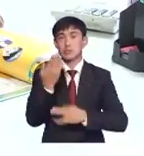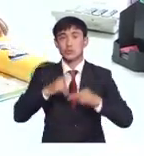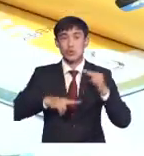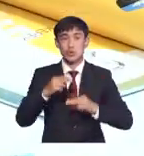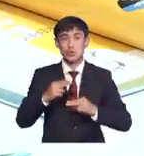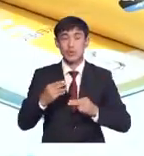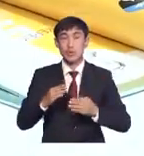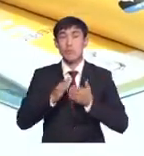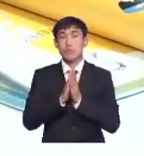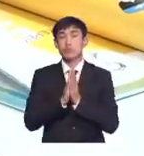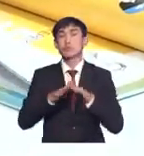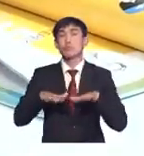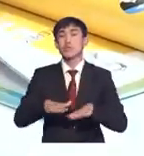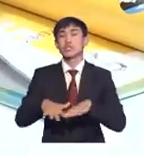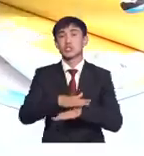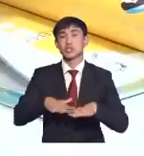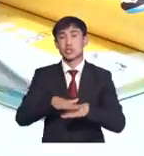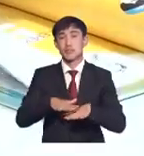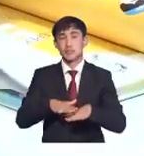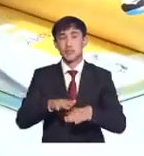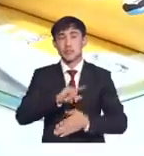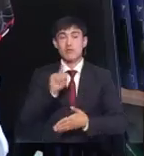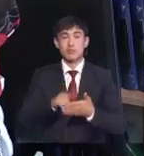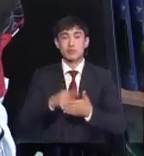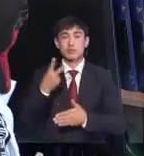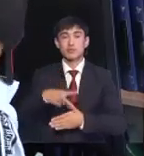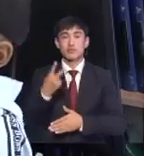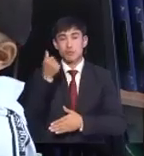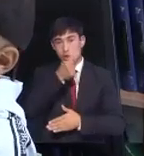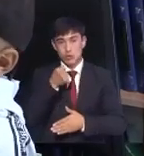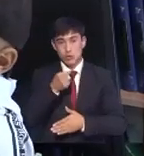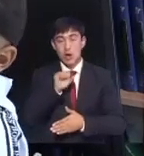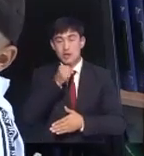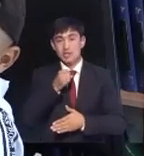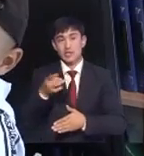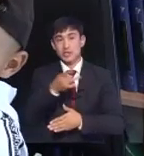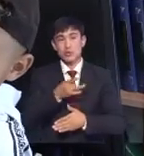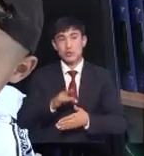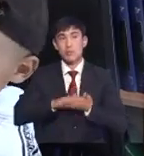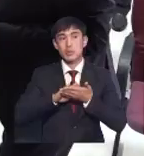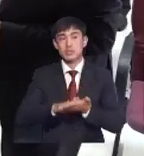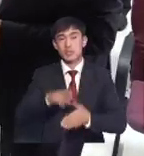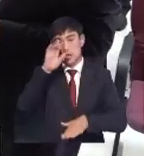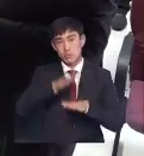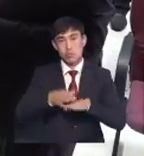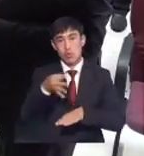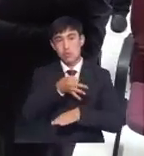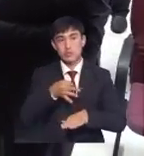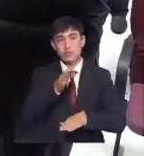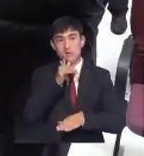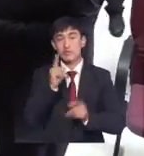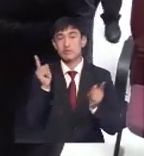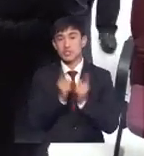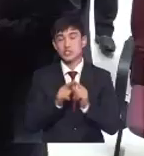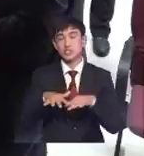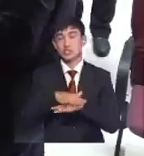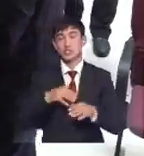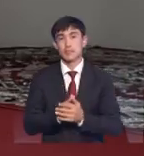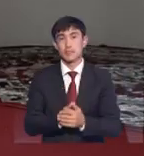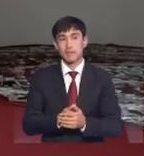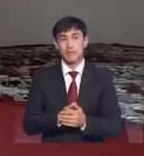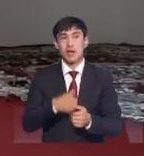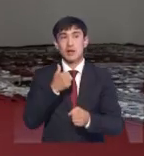объект по просьбе местных жителей. Именно с таким вопросом в 2022 году аксакалы региона обратились к Акиму области во время его встречи с населением.